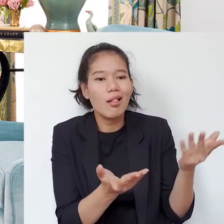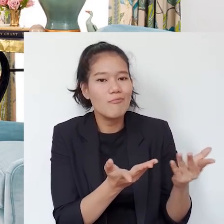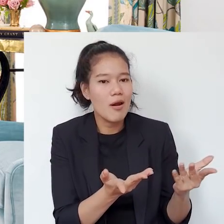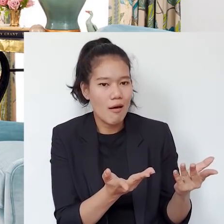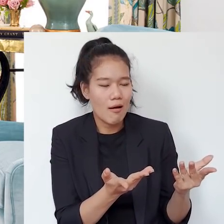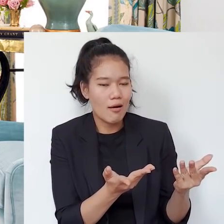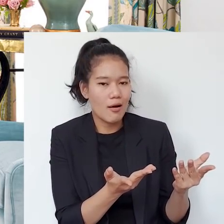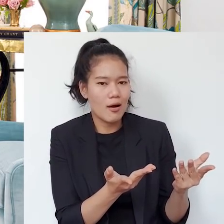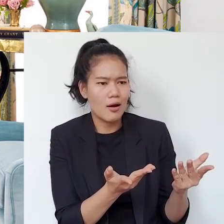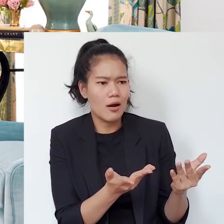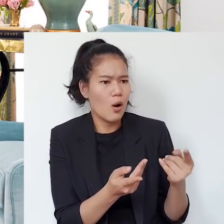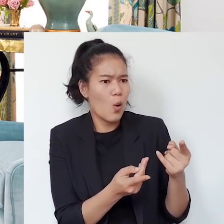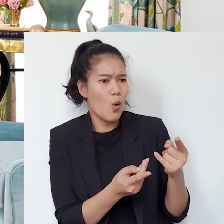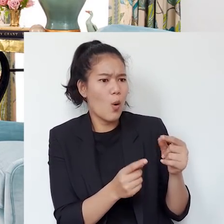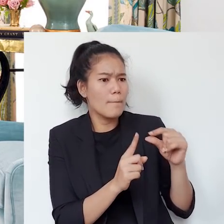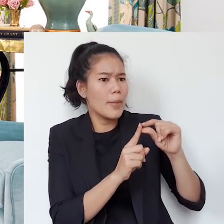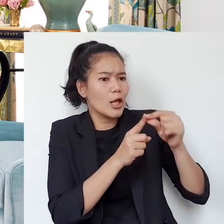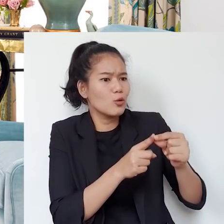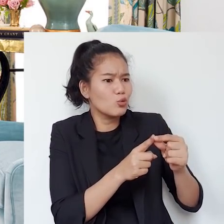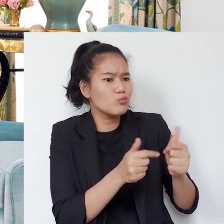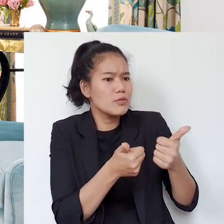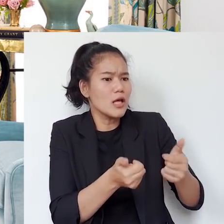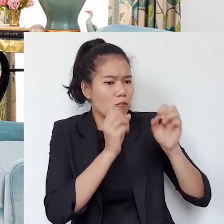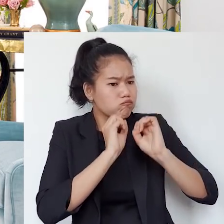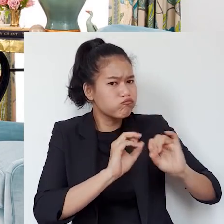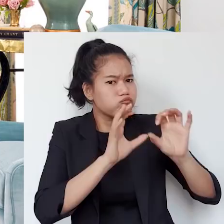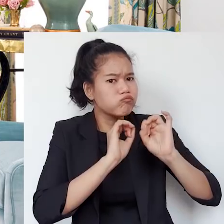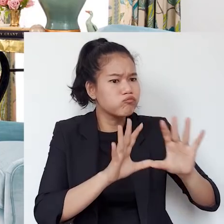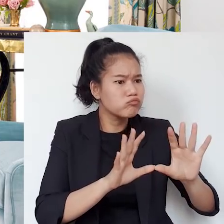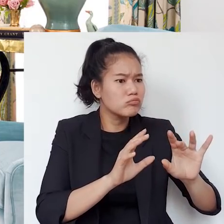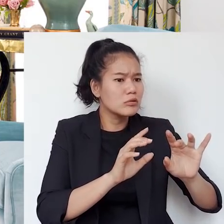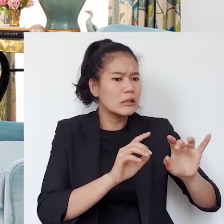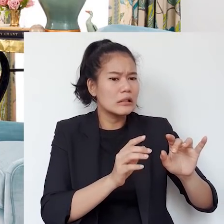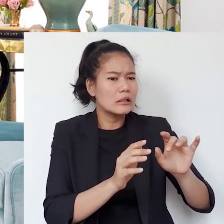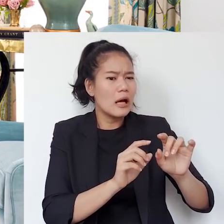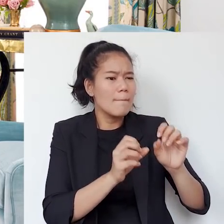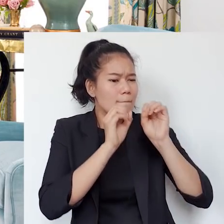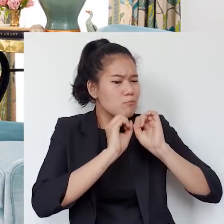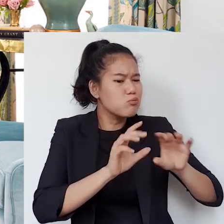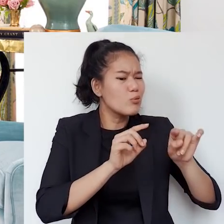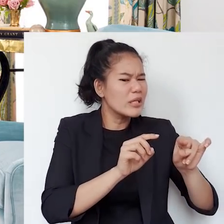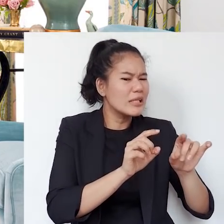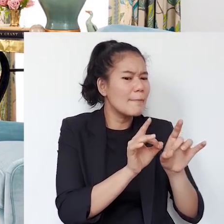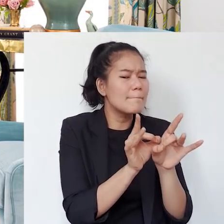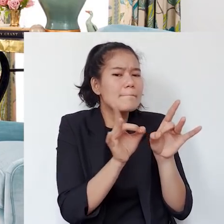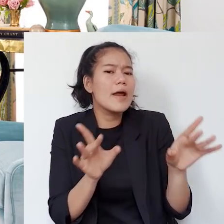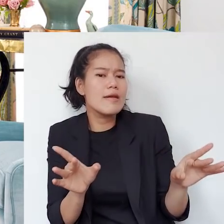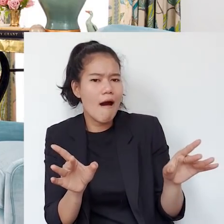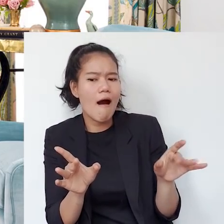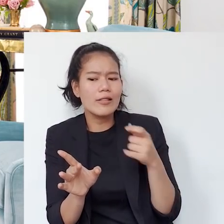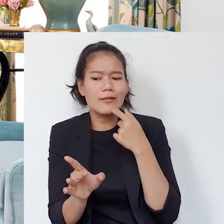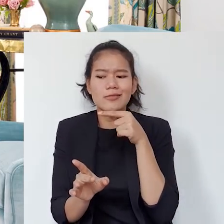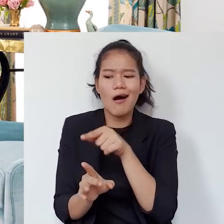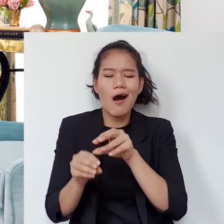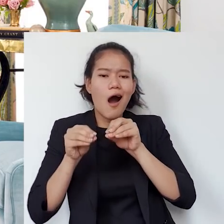ini. Kenapa Petrus memberitakan apa yang berbeda dari yang selama ini mereka